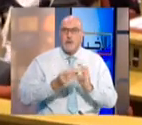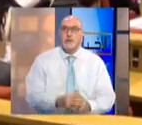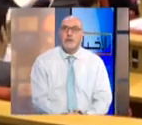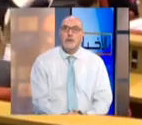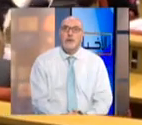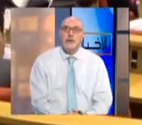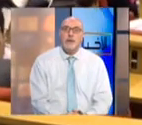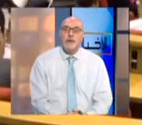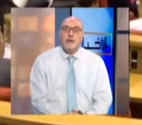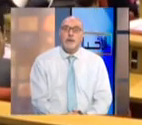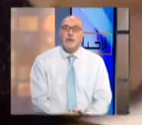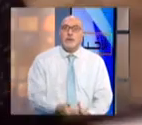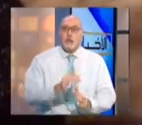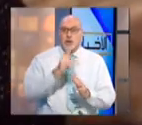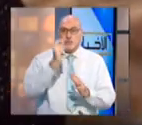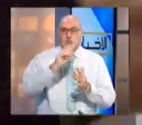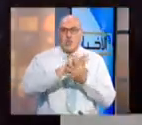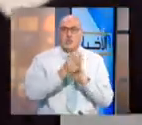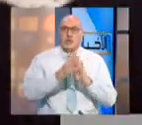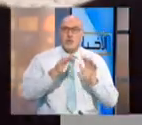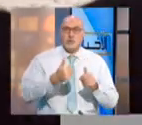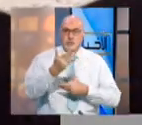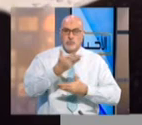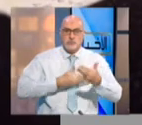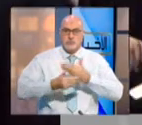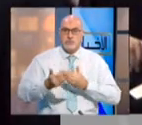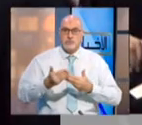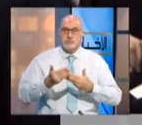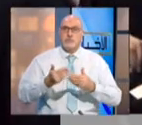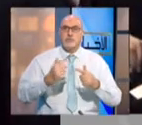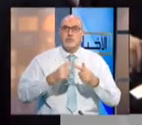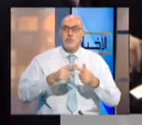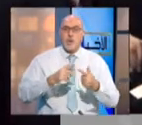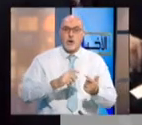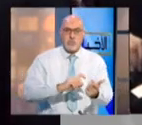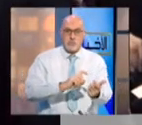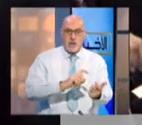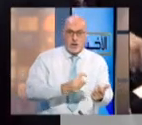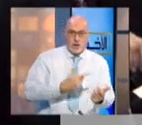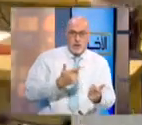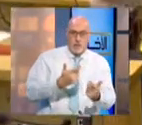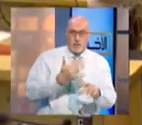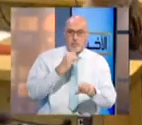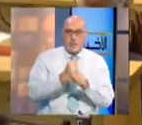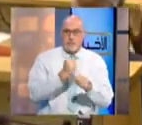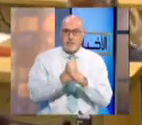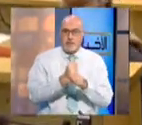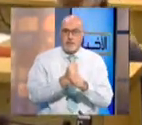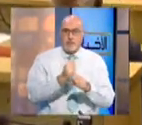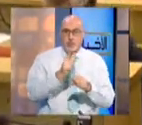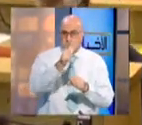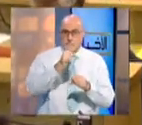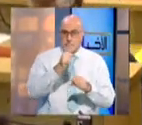وتعد جمعية فرنسا والجزائر بمضاعفة المبادرات من خلال تعبئة الجاليتين على كلا الجانبين من البحر الأبيض في